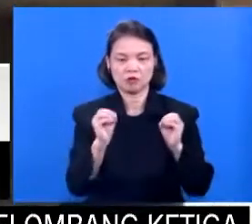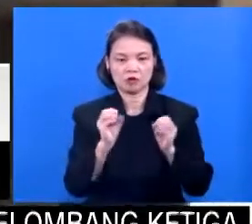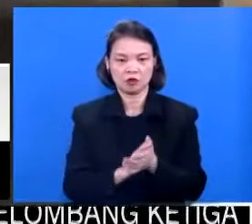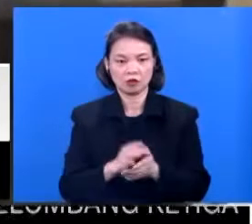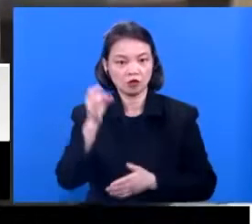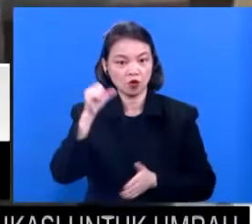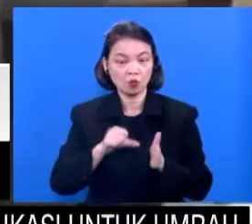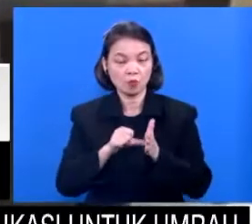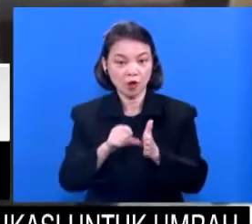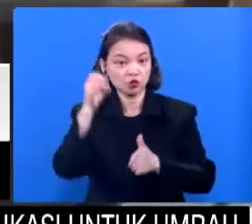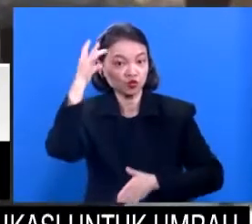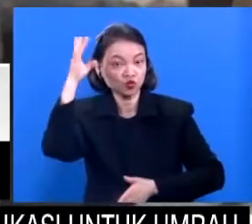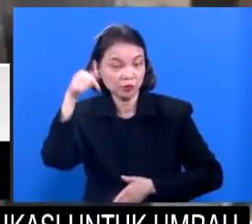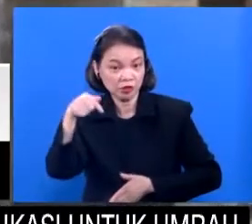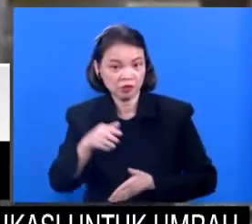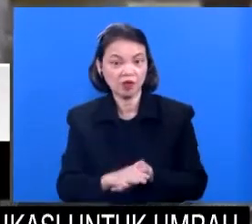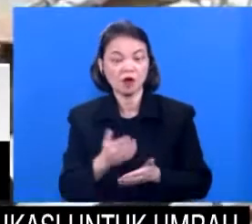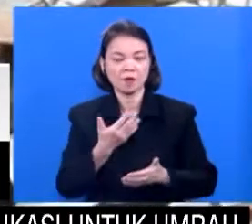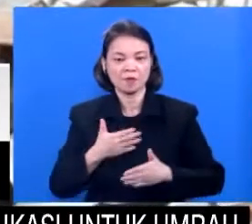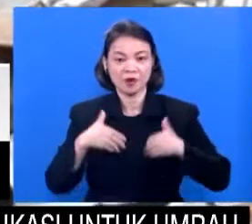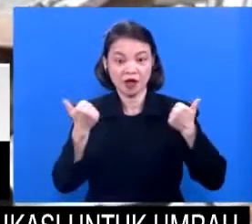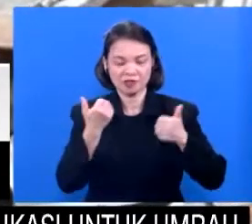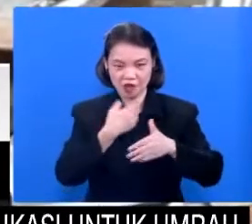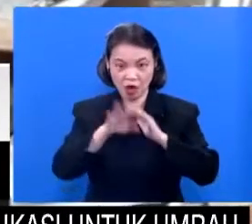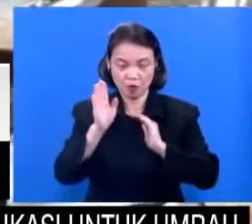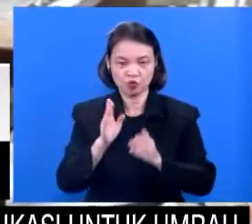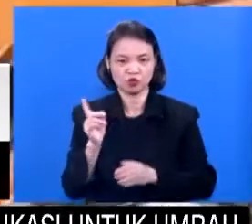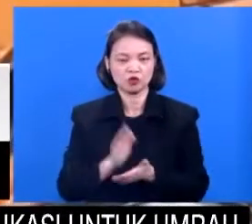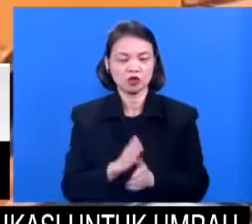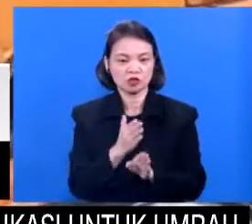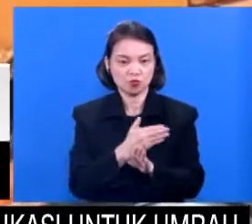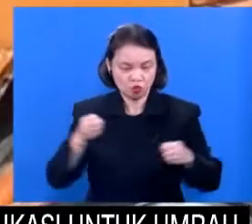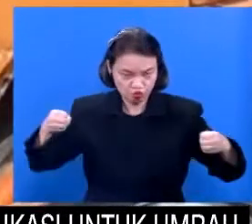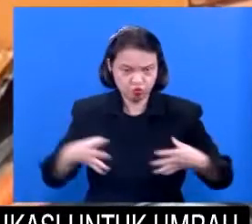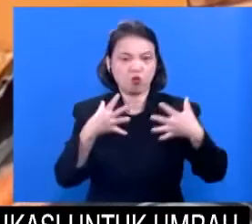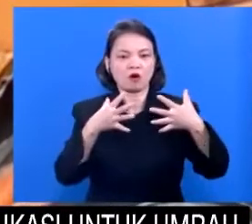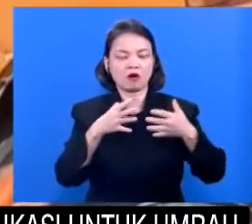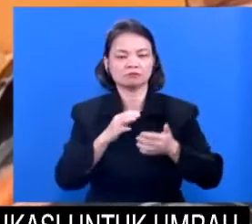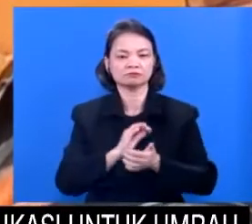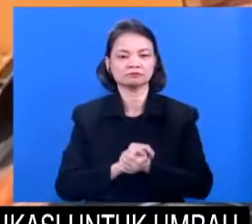truk ketika kejadian berhasil menyelamatkan diri. Tim Liputan CNN Indonesia.